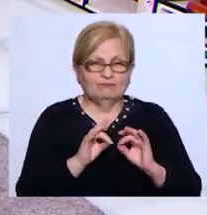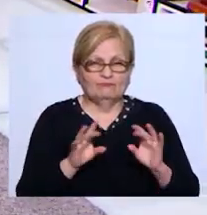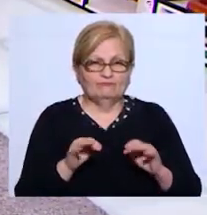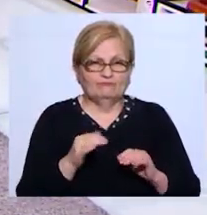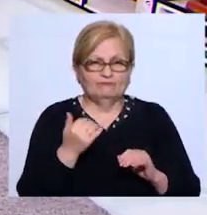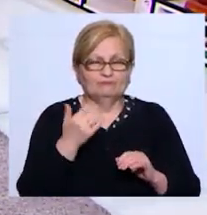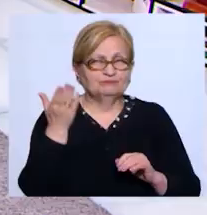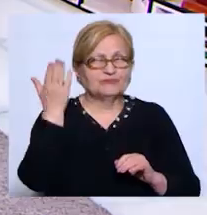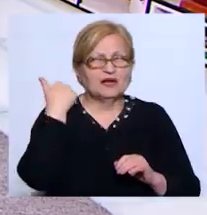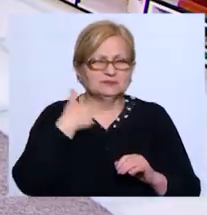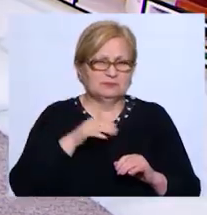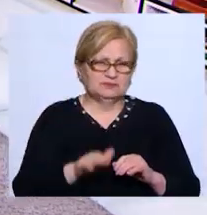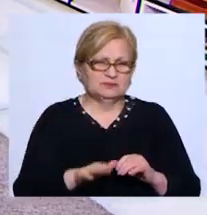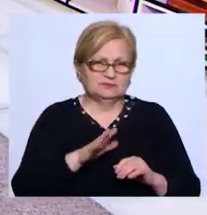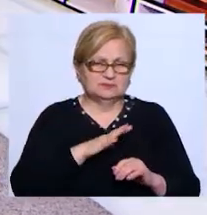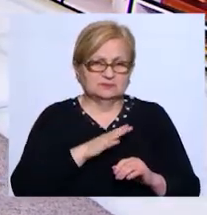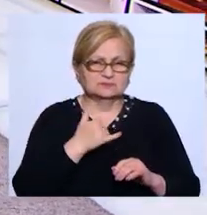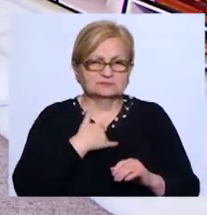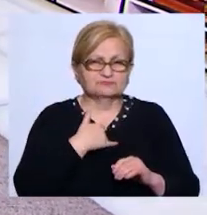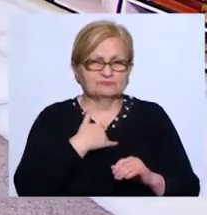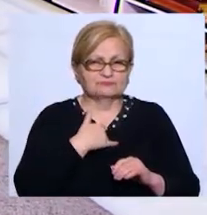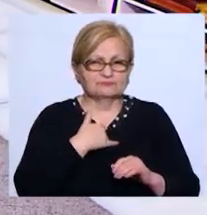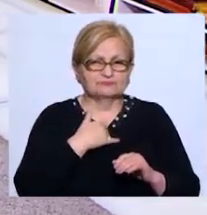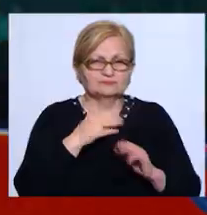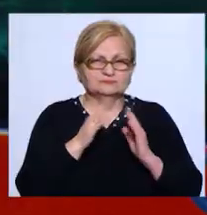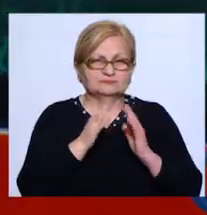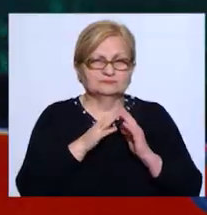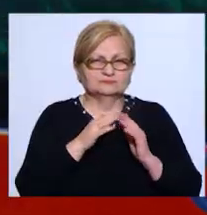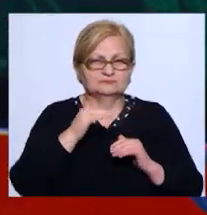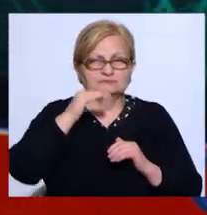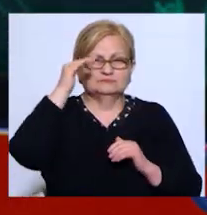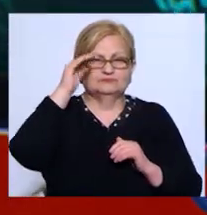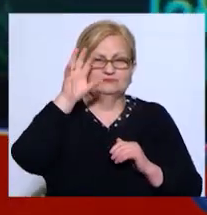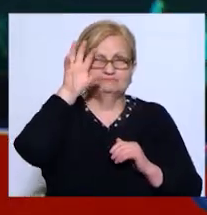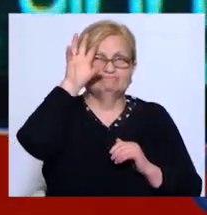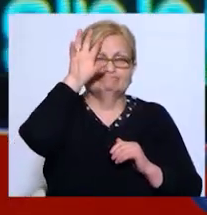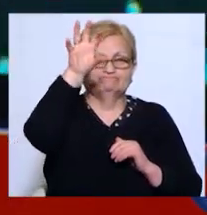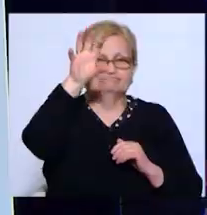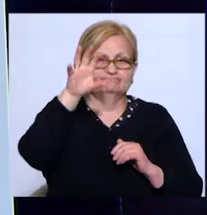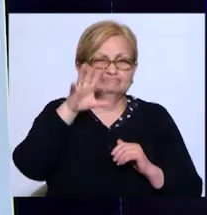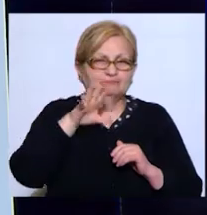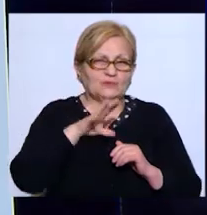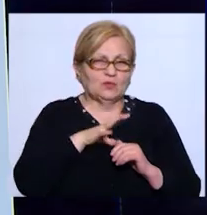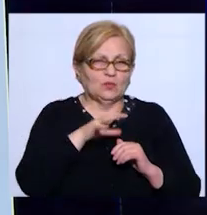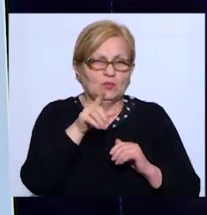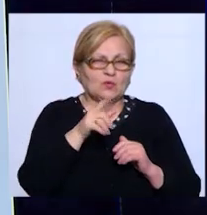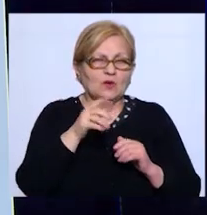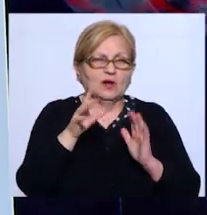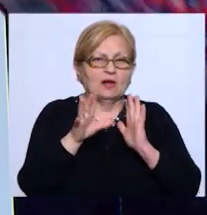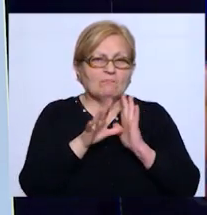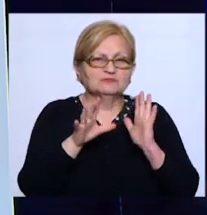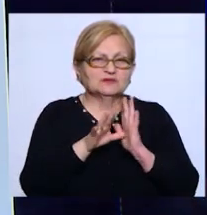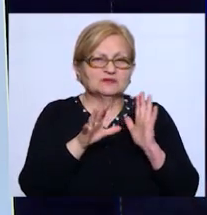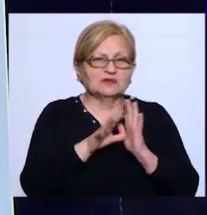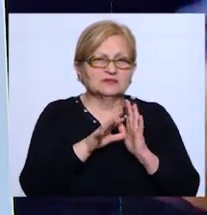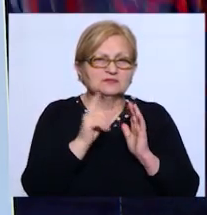თქვენ ხელა რო ვიყავი ჩემთან სახლში, ესე ზემოთ. ეკი და აი ესეთი მრიცხველი, დენის